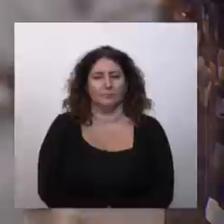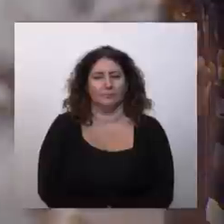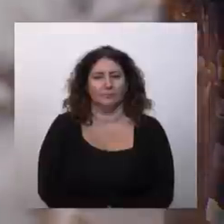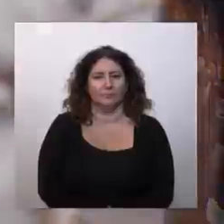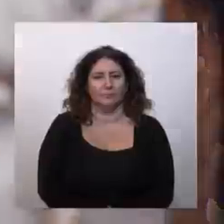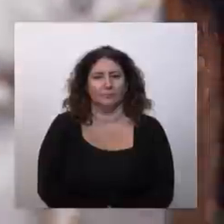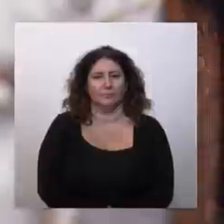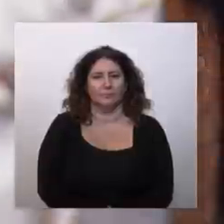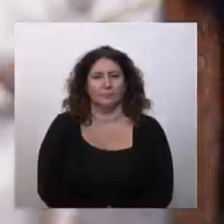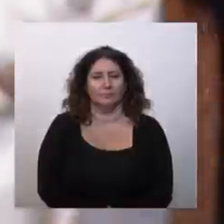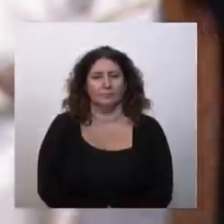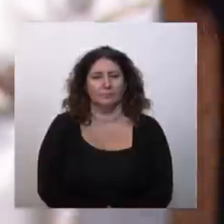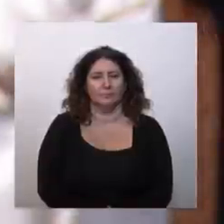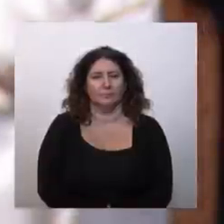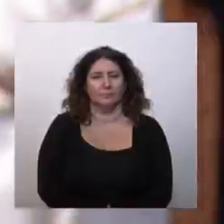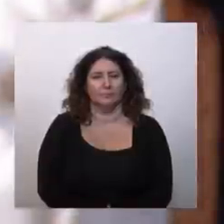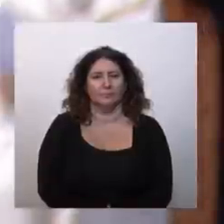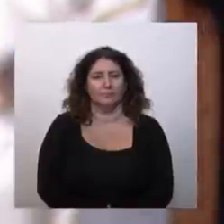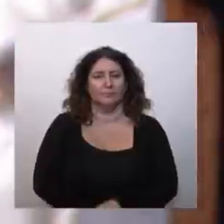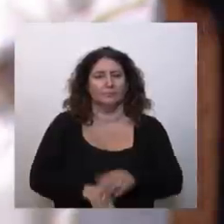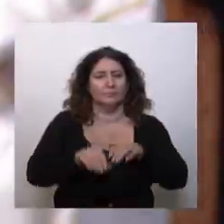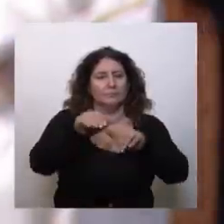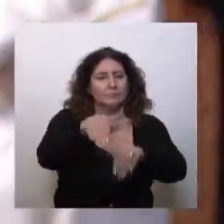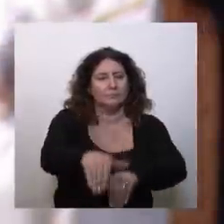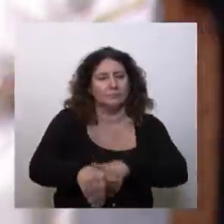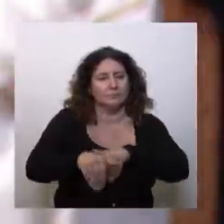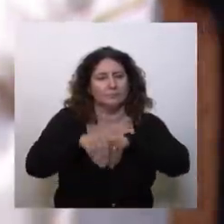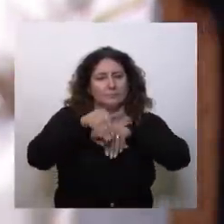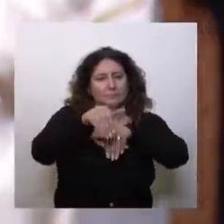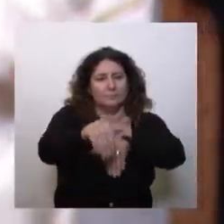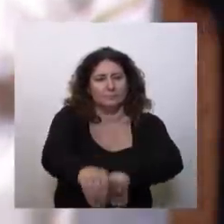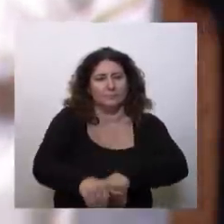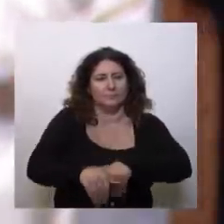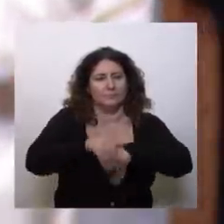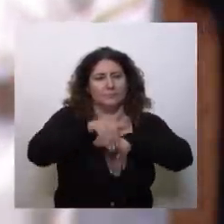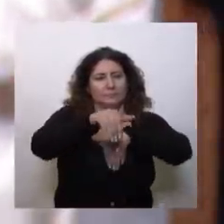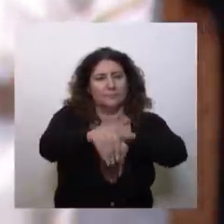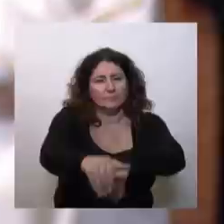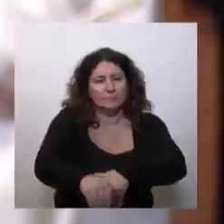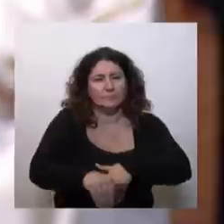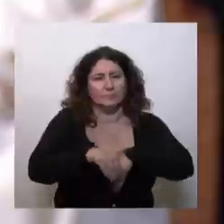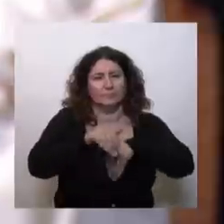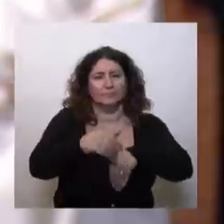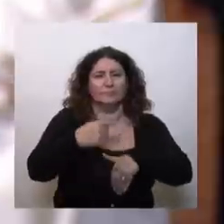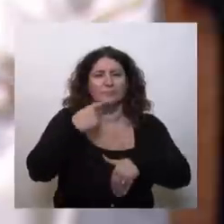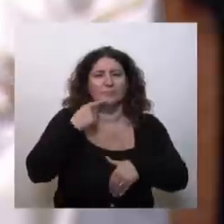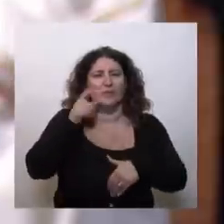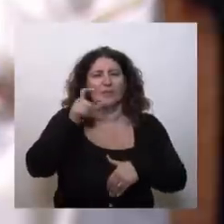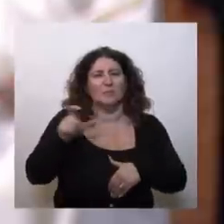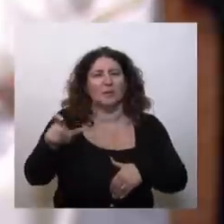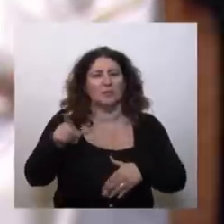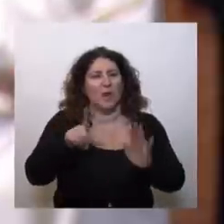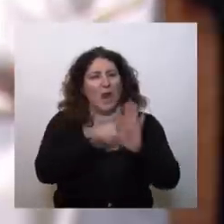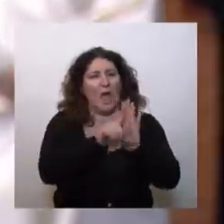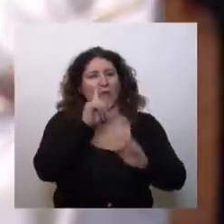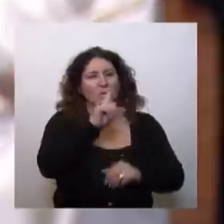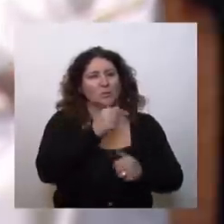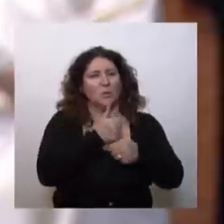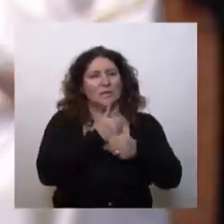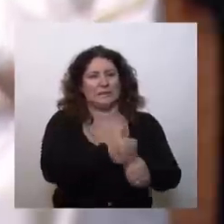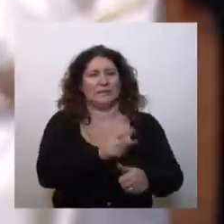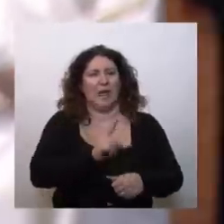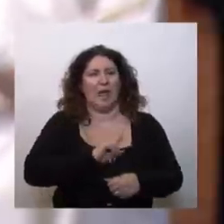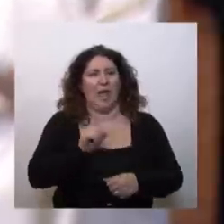mi hanno scavato fosse, gli insolenti che non seguono la tua legge. Verità sono tutti i